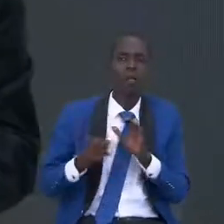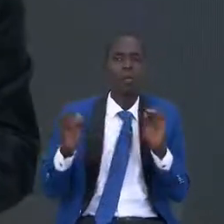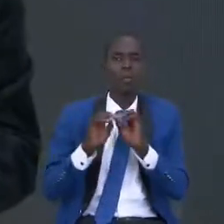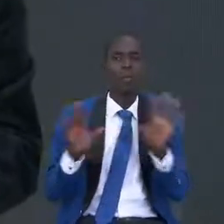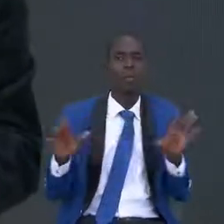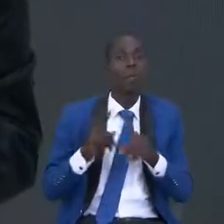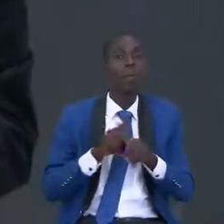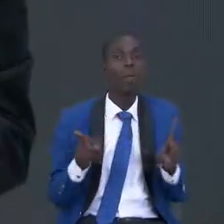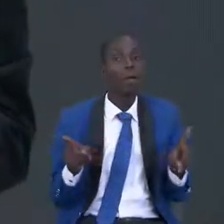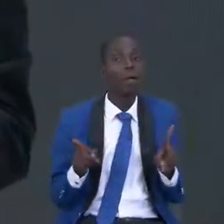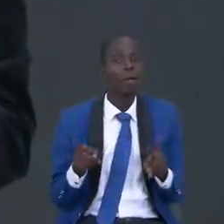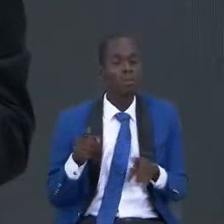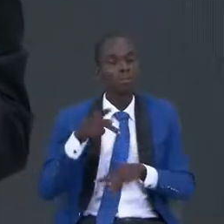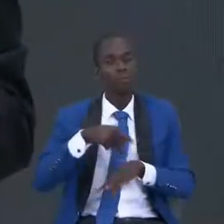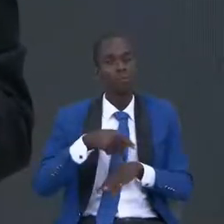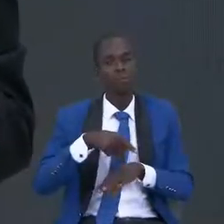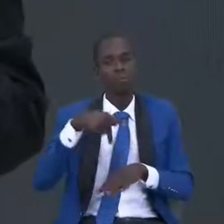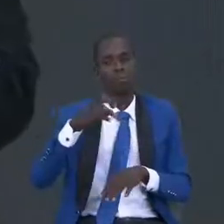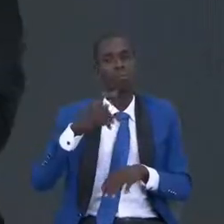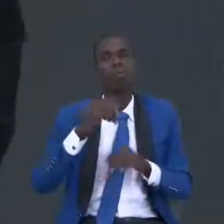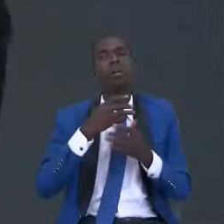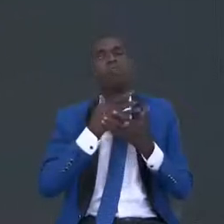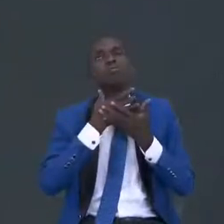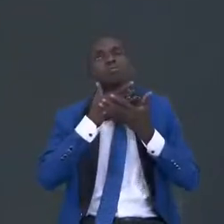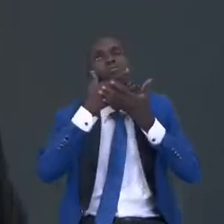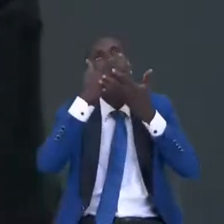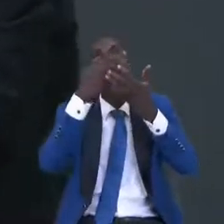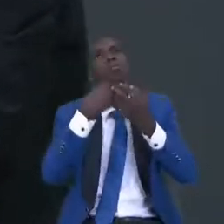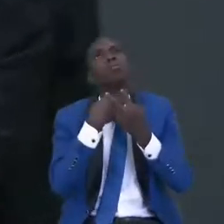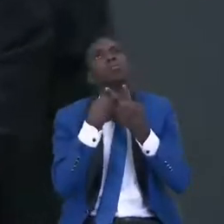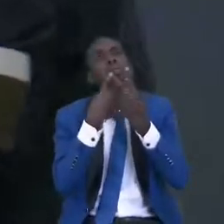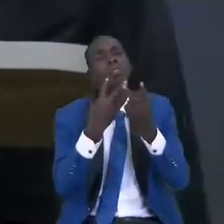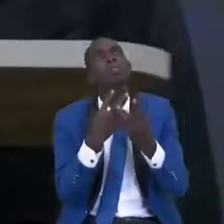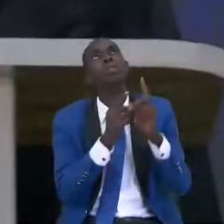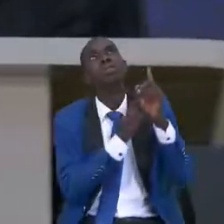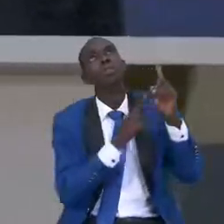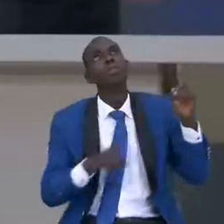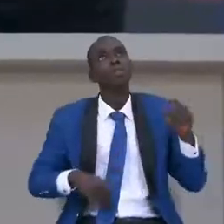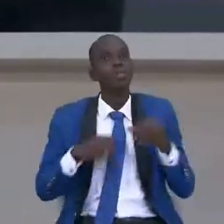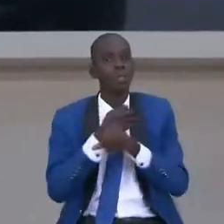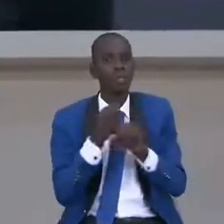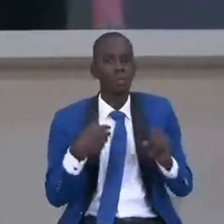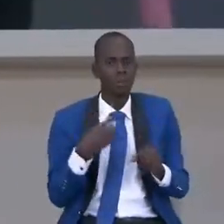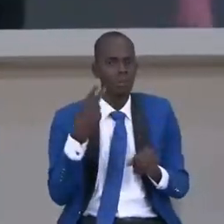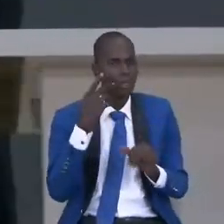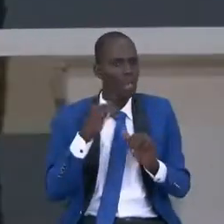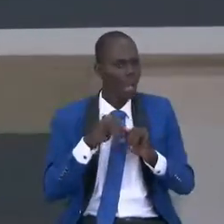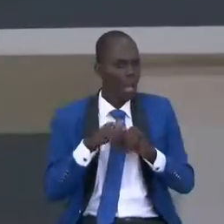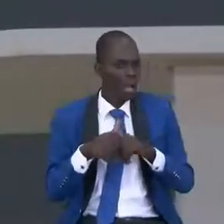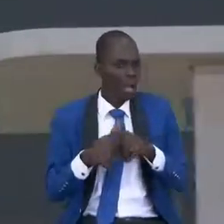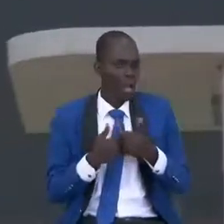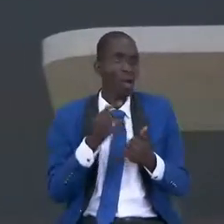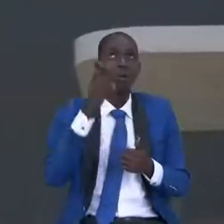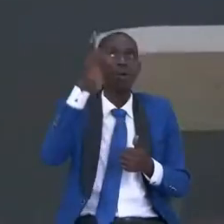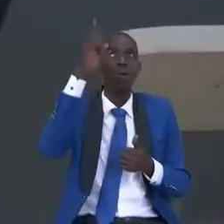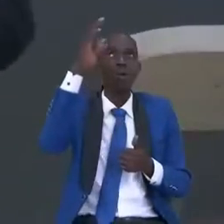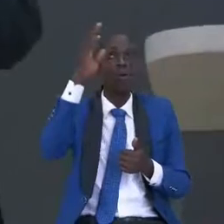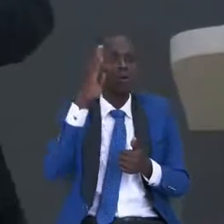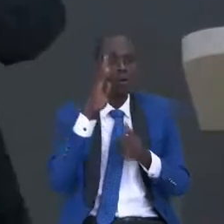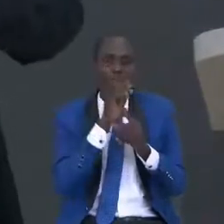s'écria, Seigneur, sauve-moi. Vous voyez comment Dieu répond aux